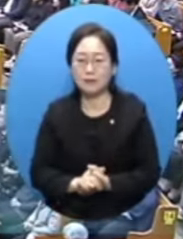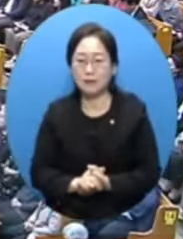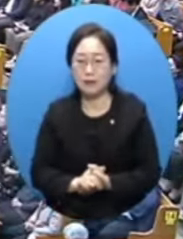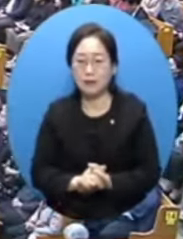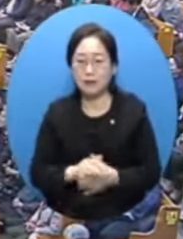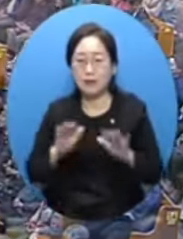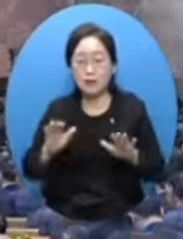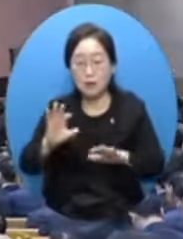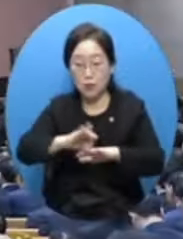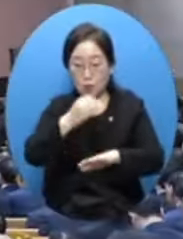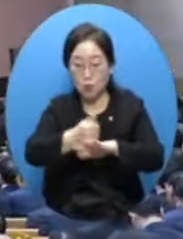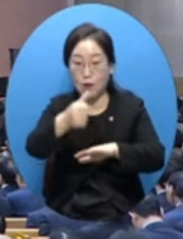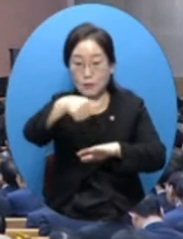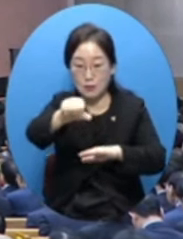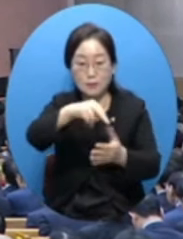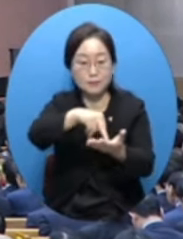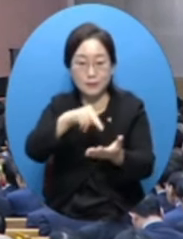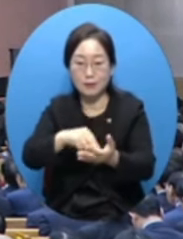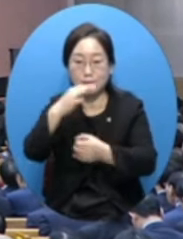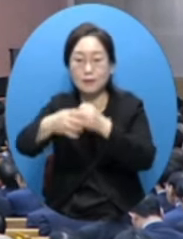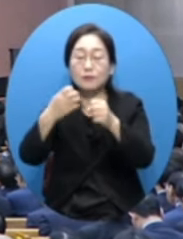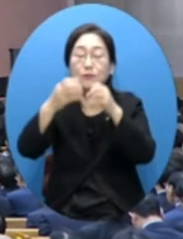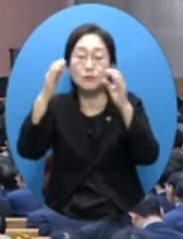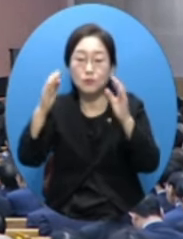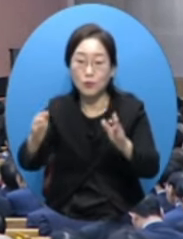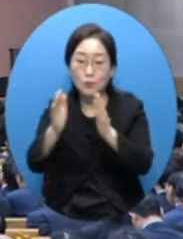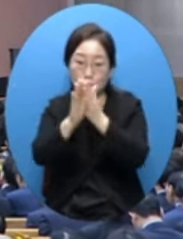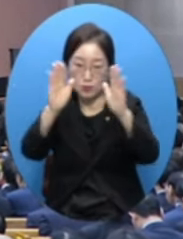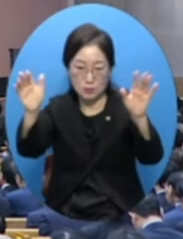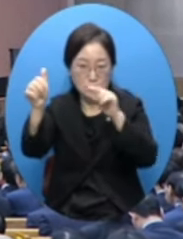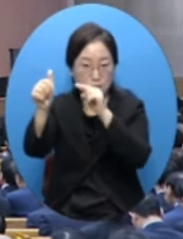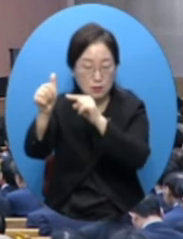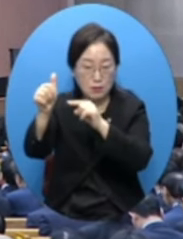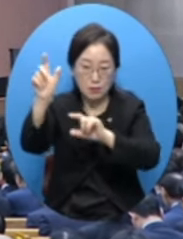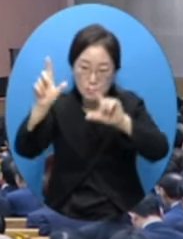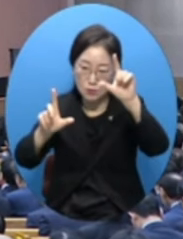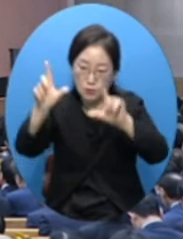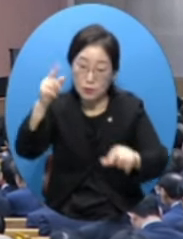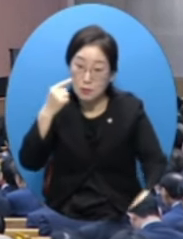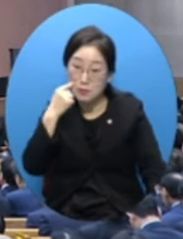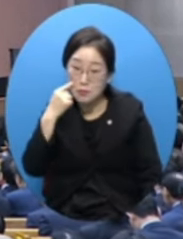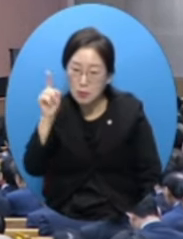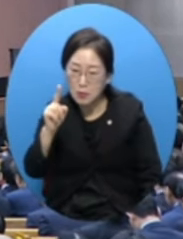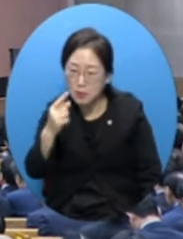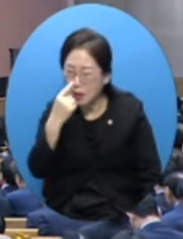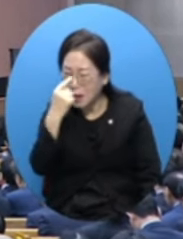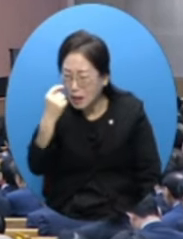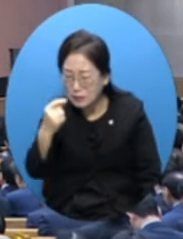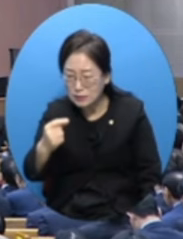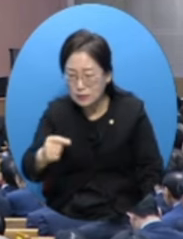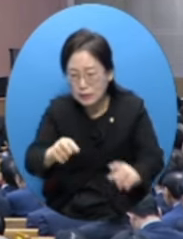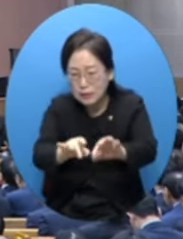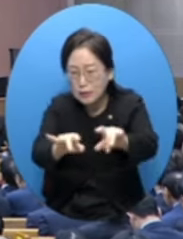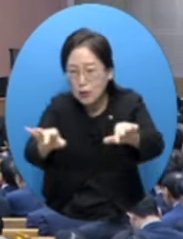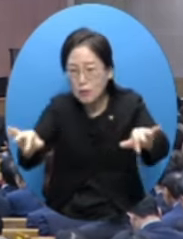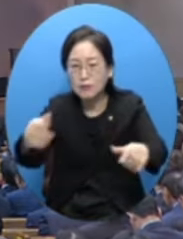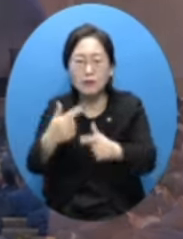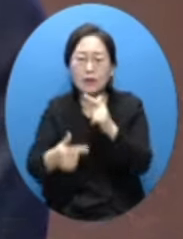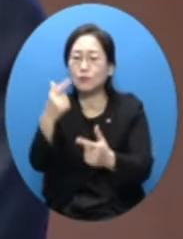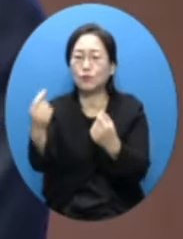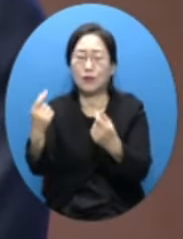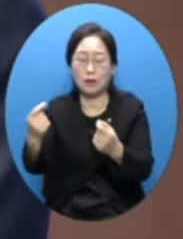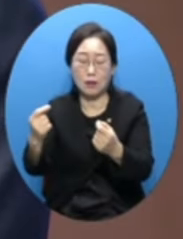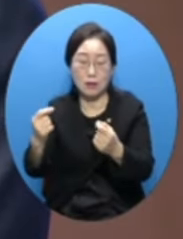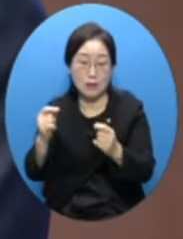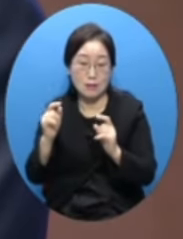왕자로 40년 동안 살았던 모세가 그 삶의 모습은 가시떨기 인생이었습니다. 혈기